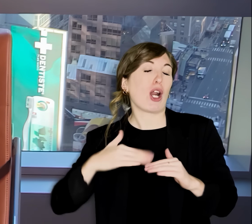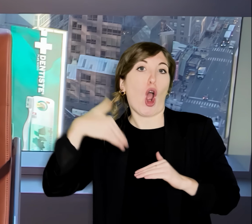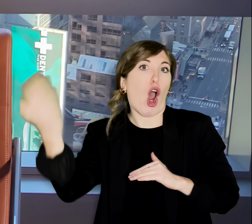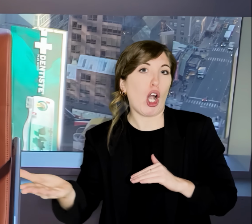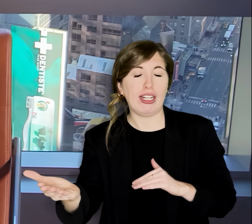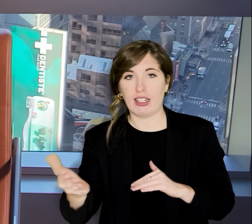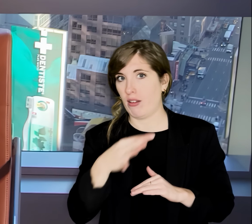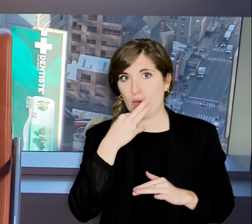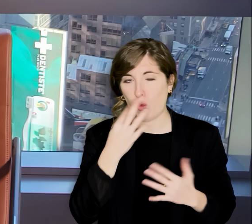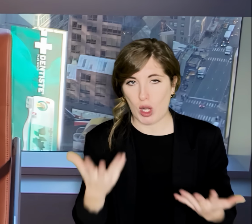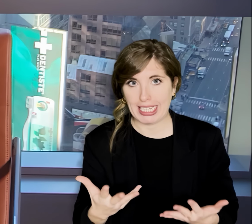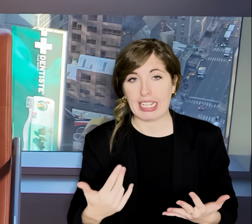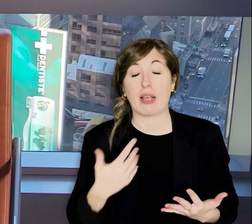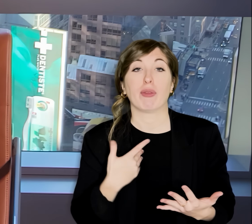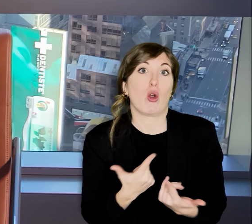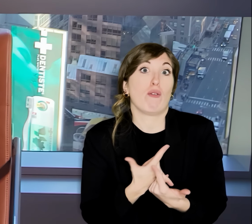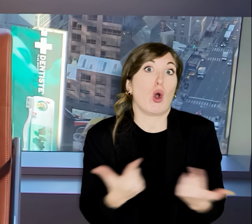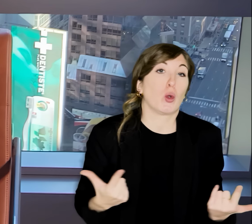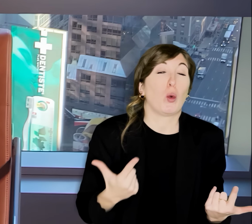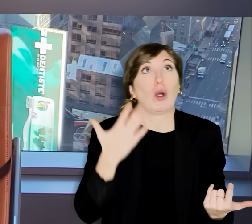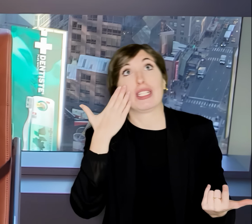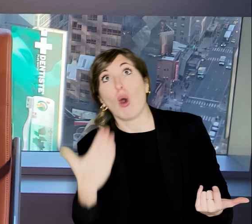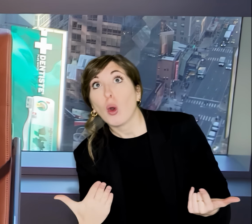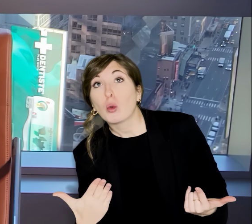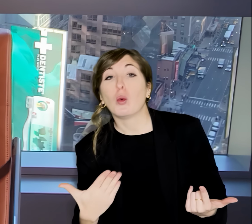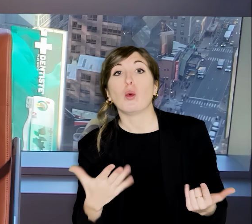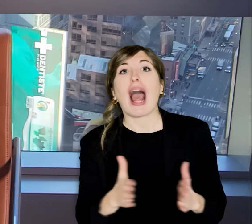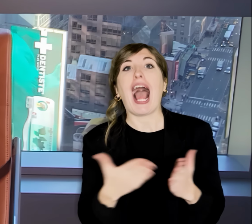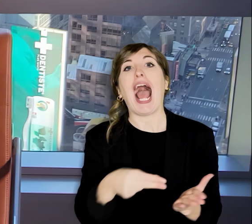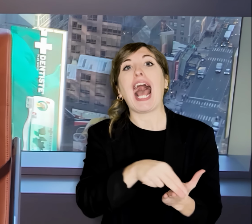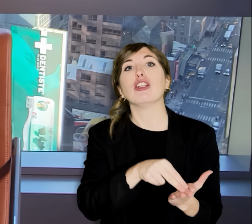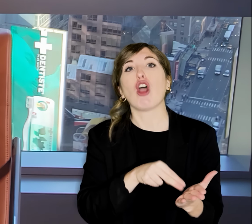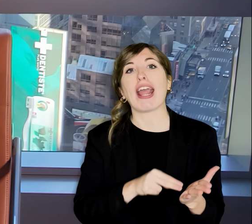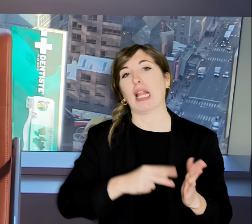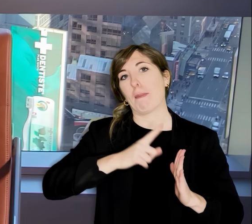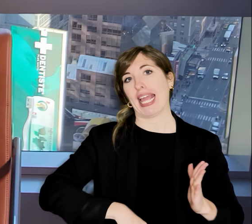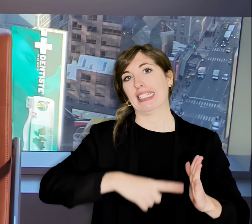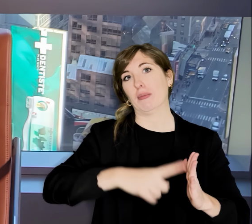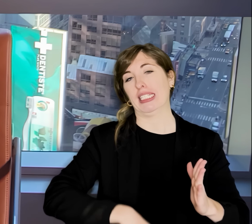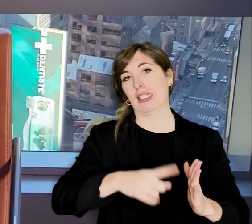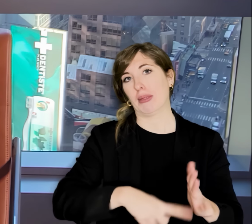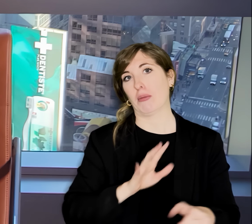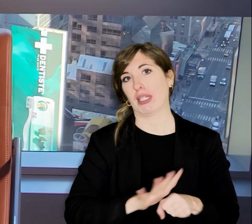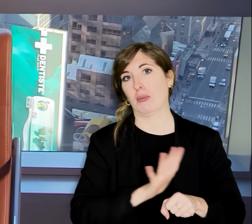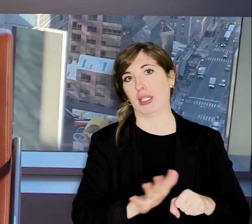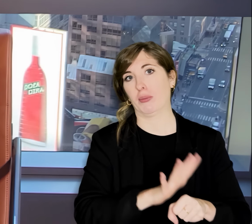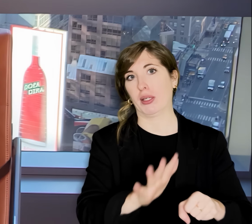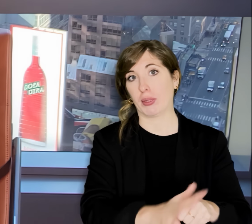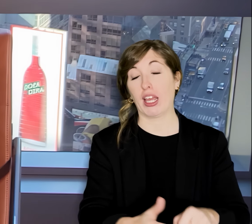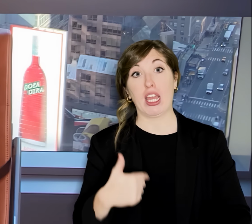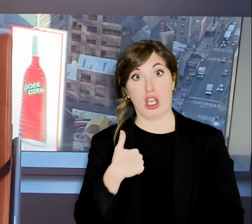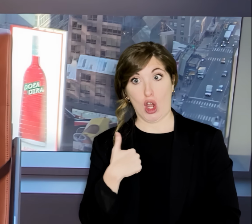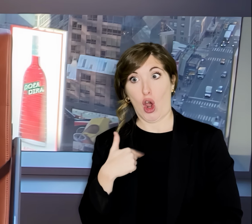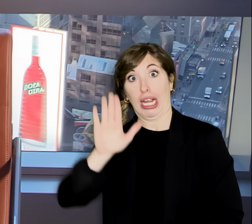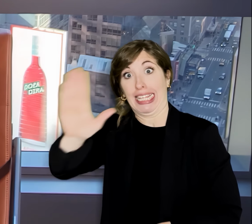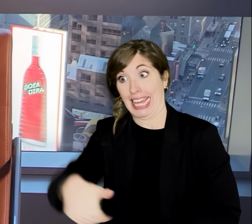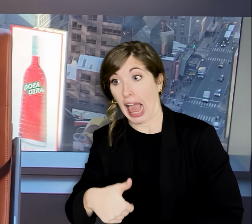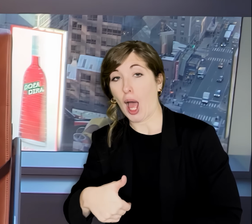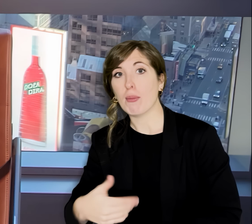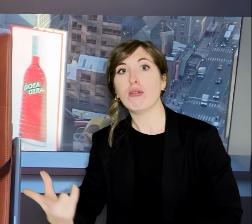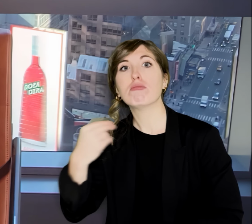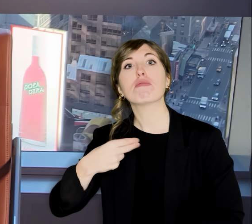io ho Sfortunatamente fortunatamente agende da un mese un mese se poi uno Chiama E dice no no assolutamente